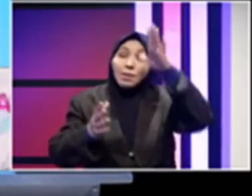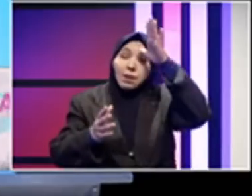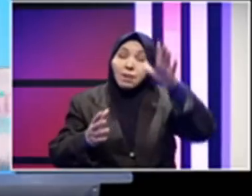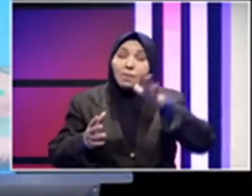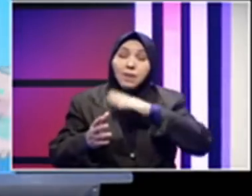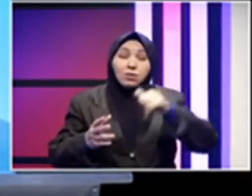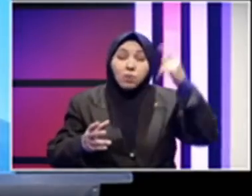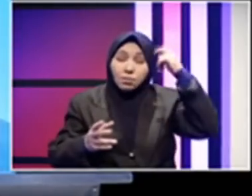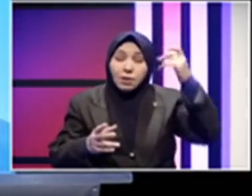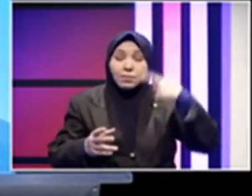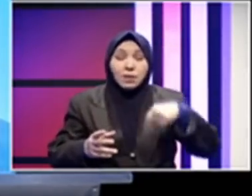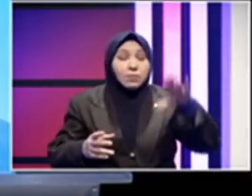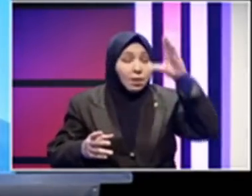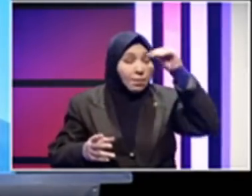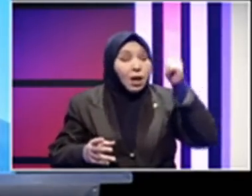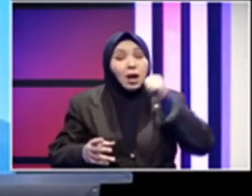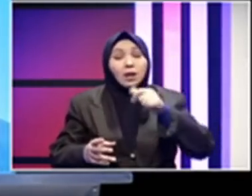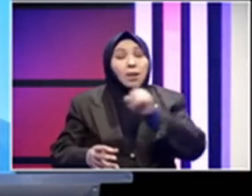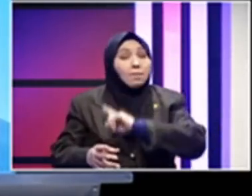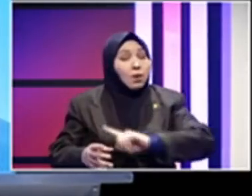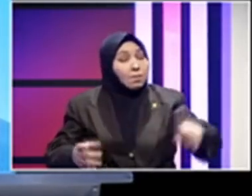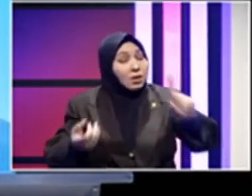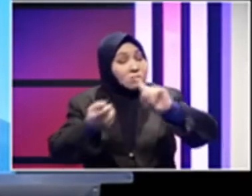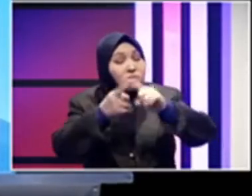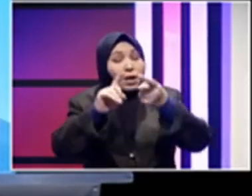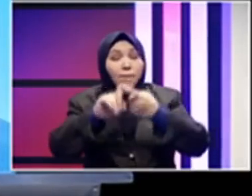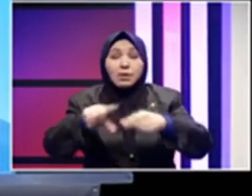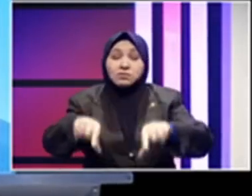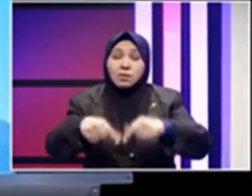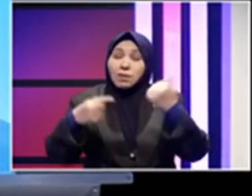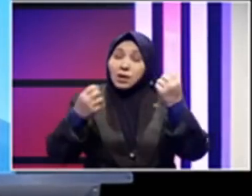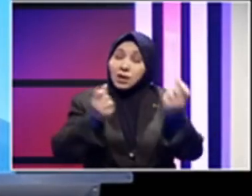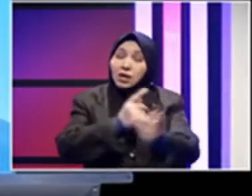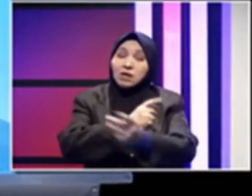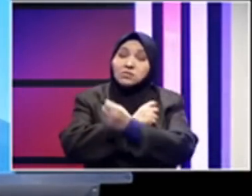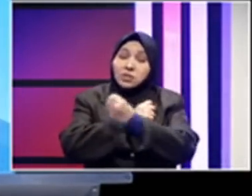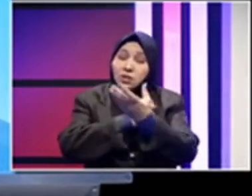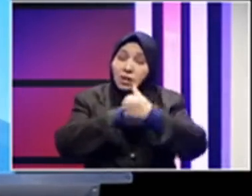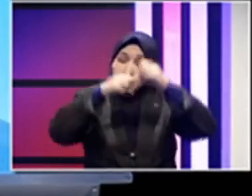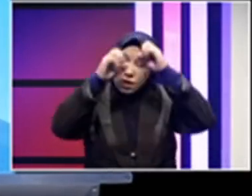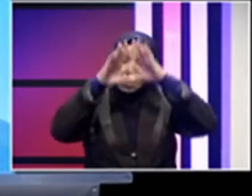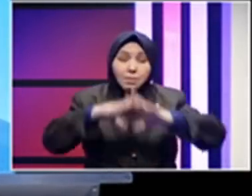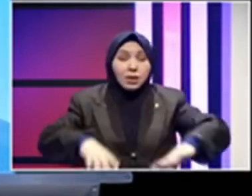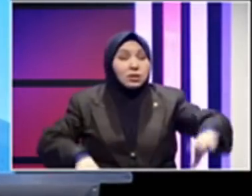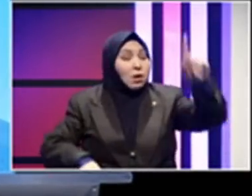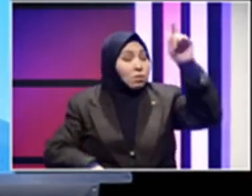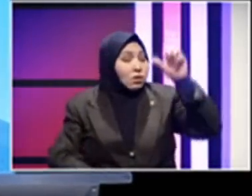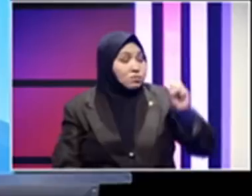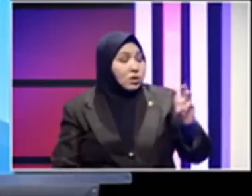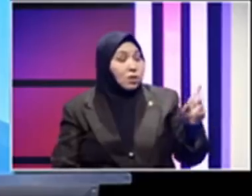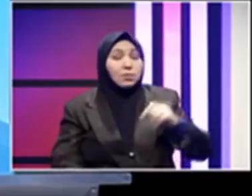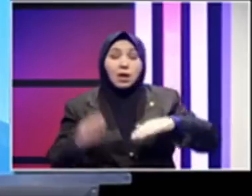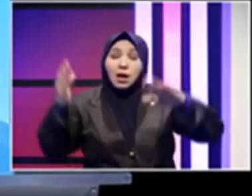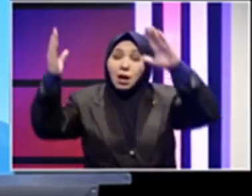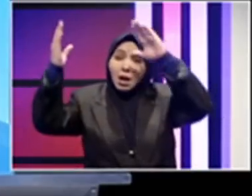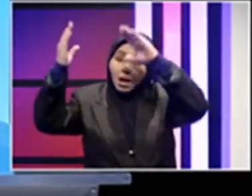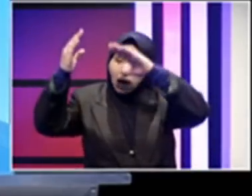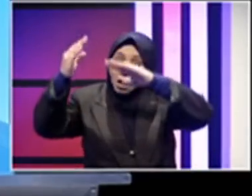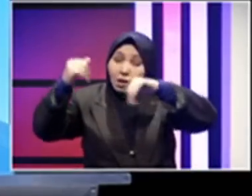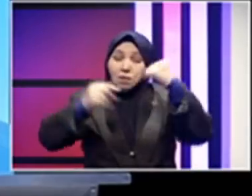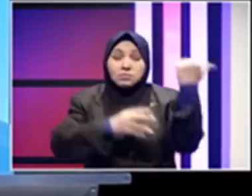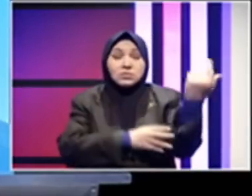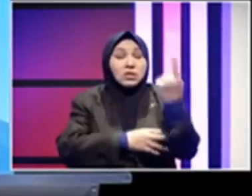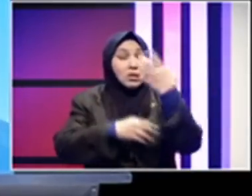puan-puan, muslimin dan muslimat, sahabat-sahabat Al-Quran yang dikasihi dan dirahmati Allah Subhanahu wa taala, mudah-mudahan senantiasa